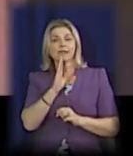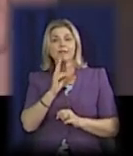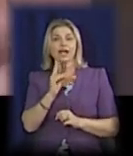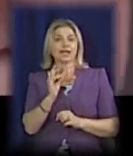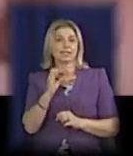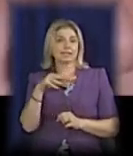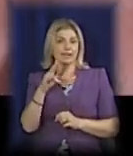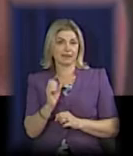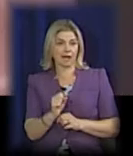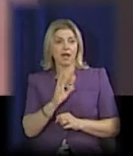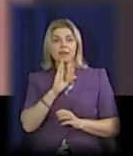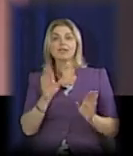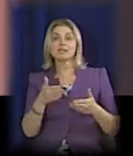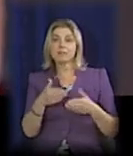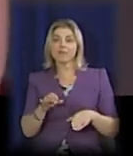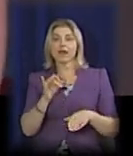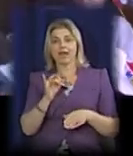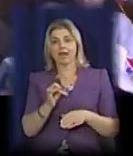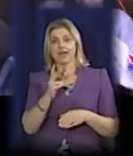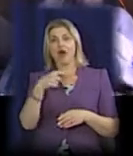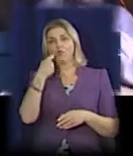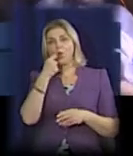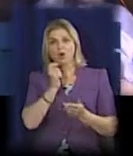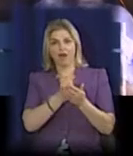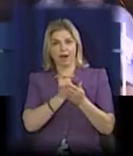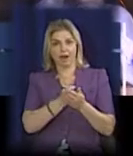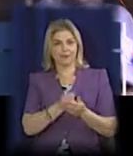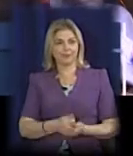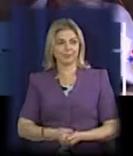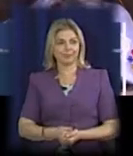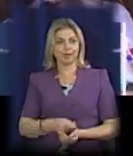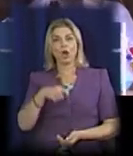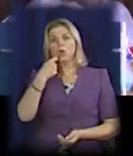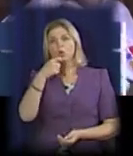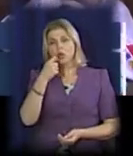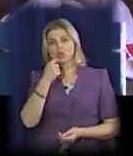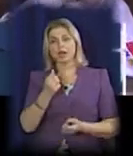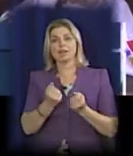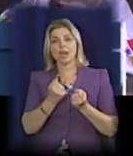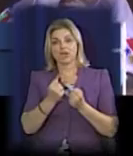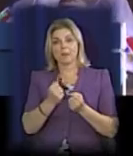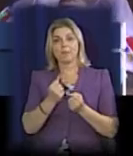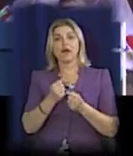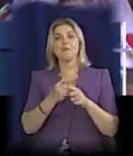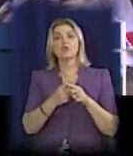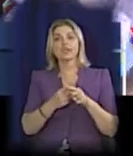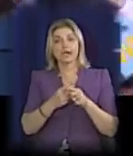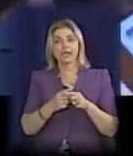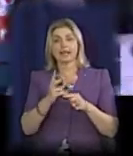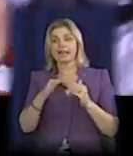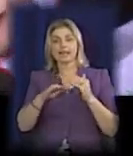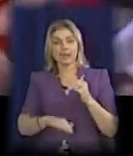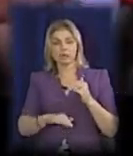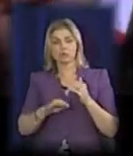Білецька. Дівчинка співає та грає на ложках. Ложки ми тримаємо посередині, щоб не знизу, бо